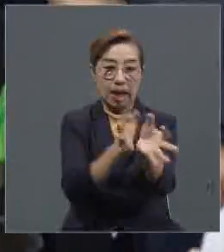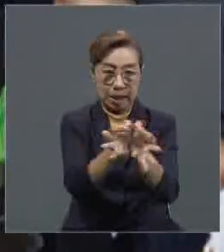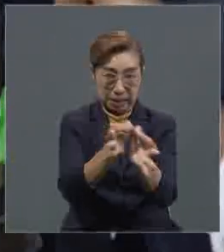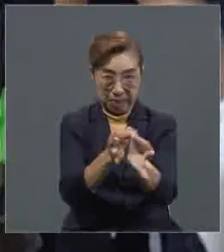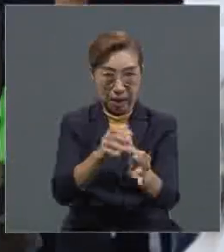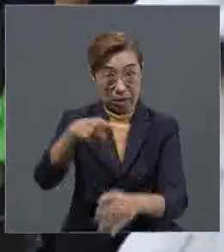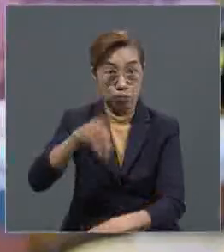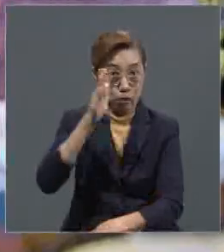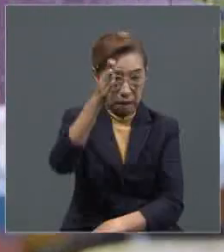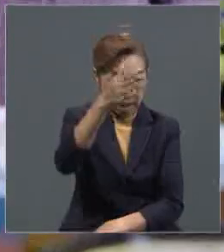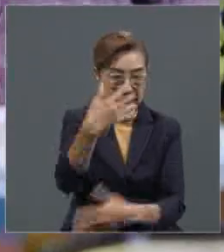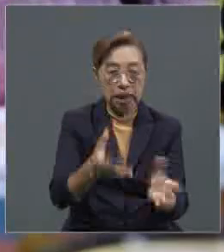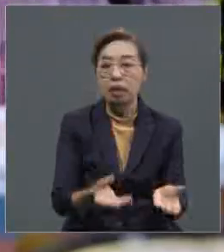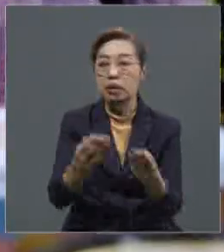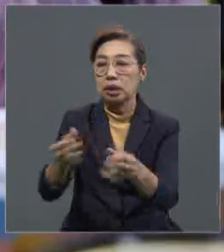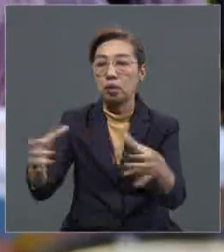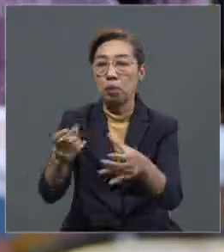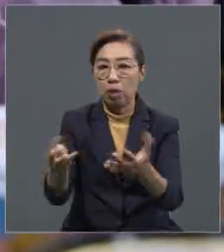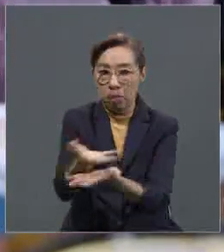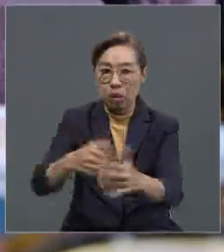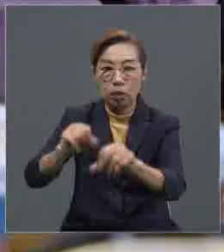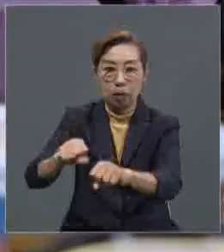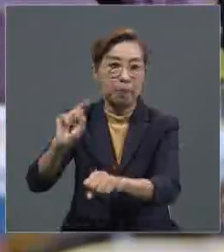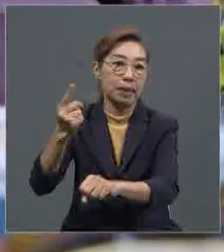ให้คณะรัฐมนตรีพิจารณาต่อไปครับ